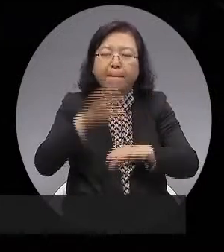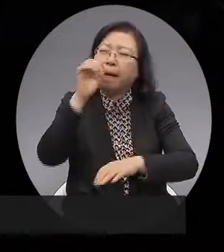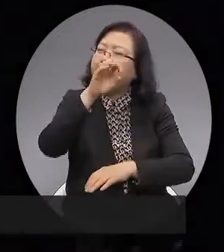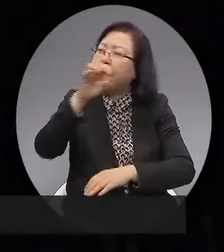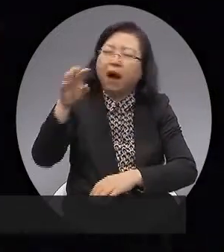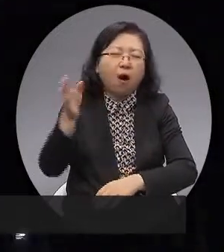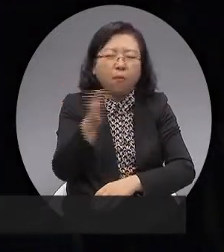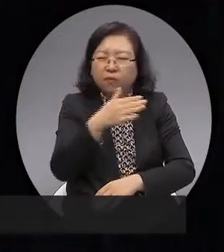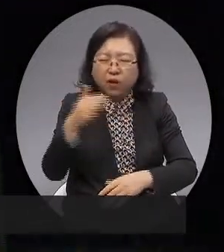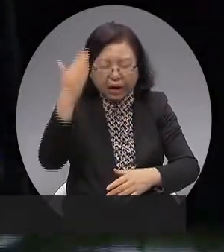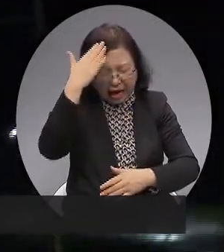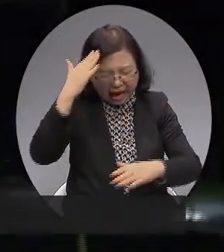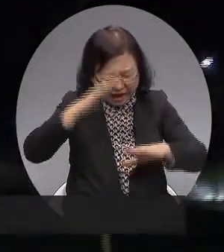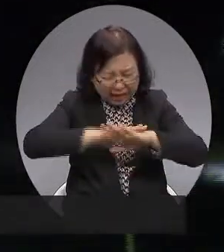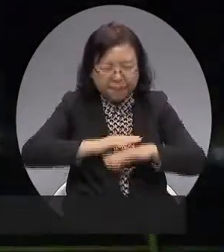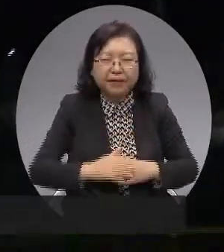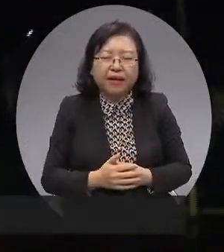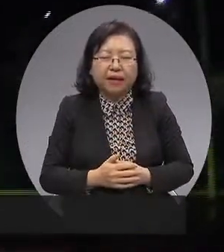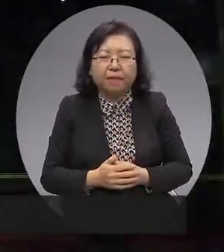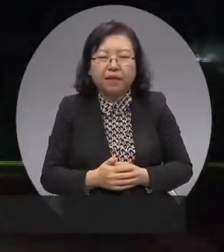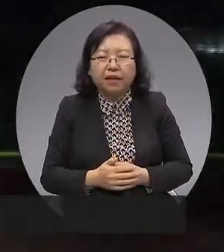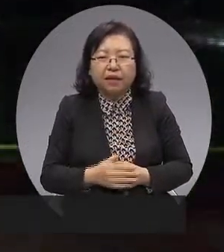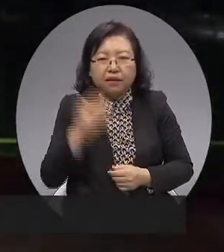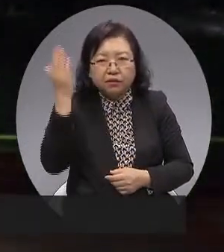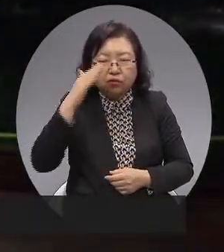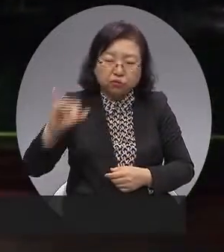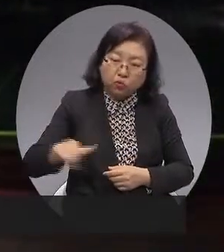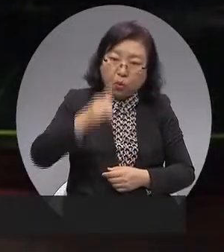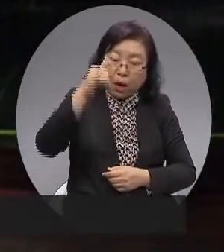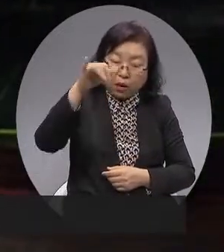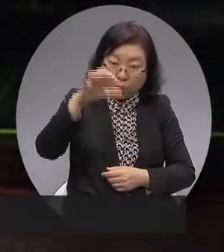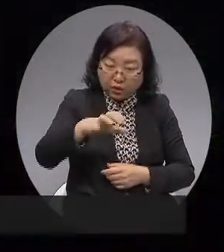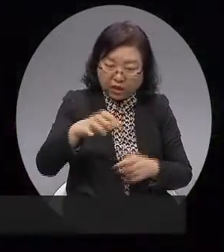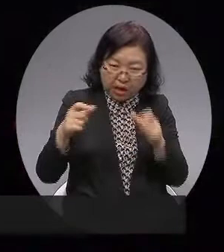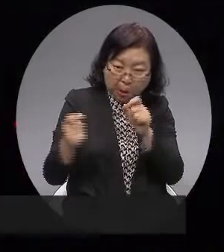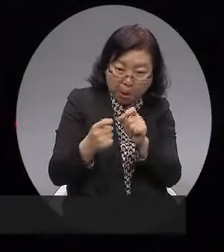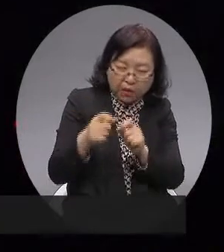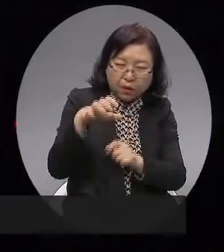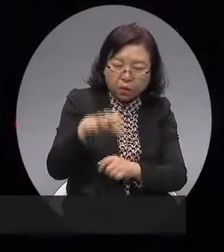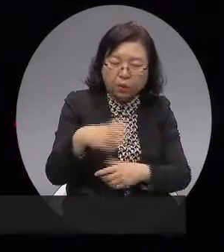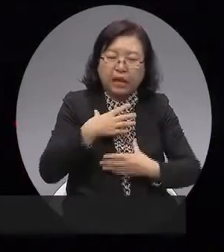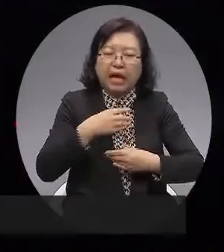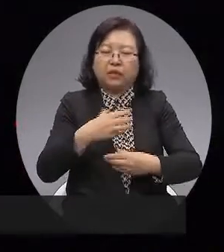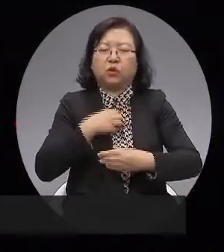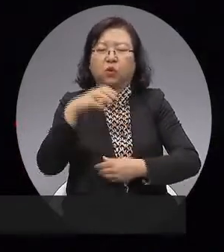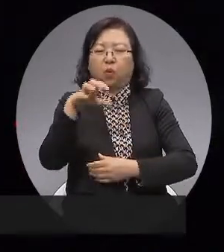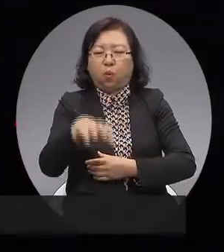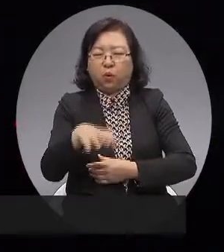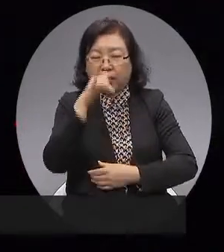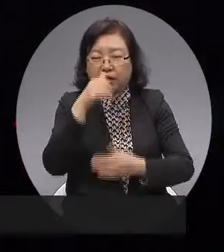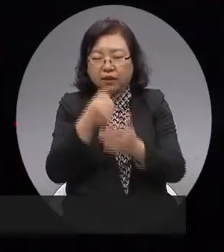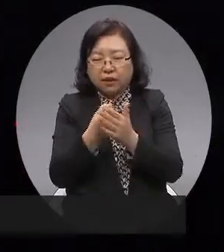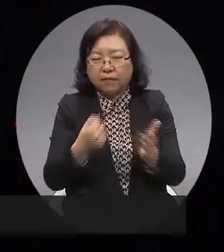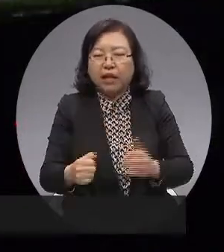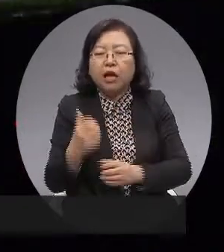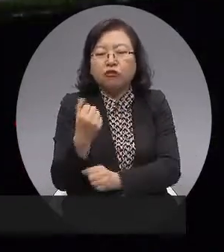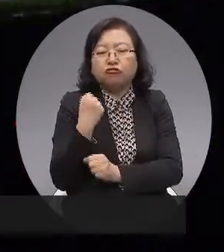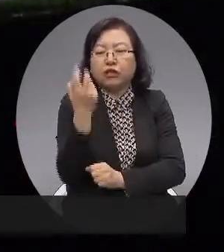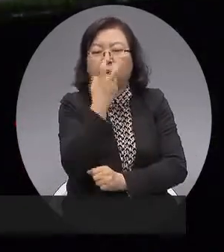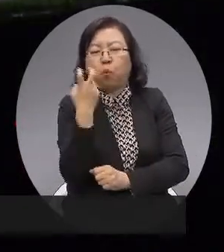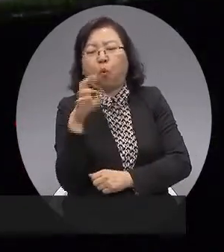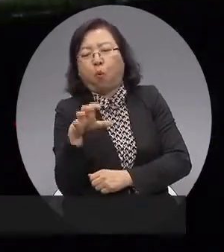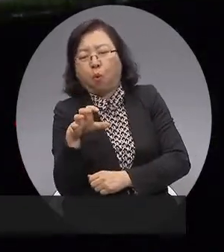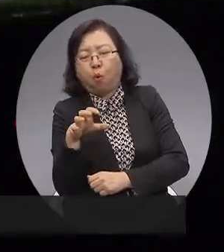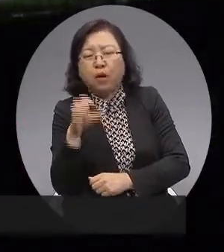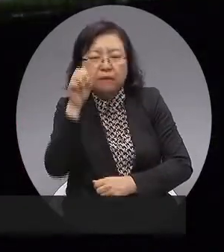암흑 신세입니다. 청주공항과 공군 비행장에 거의 맞붙은 비행안전구역이라 군사보호시설법상 조명